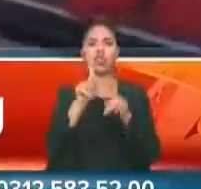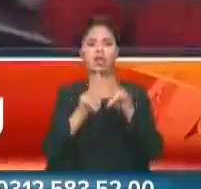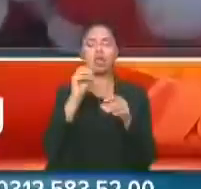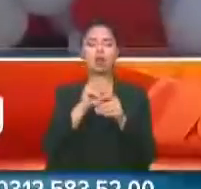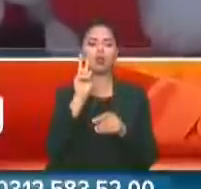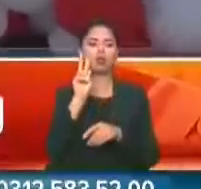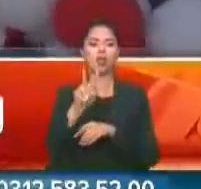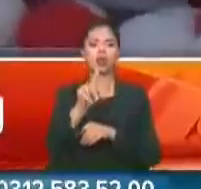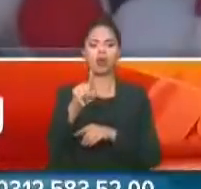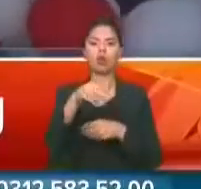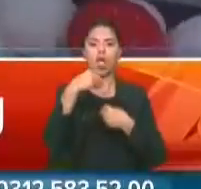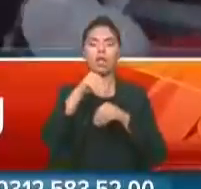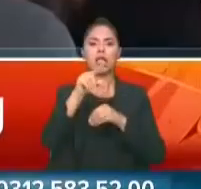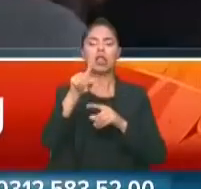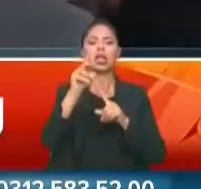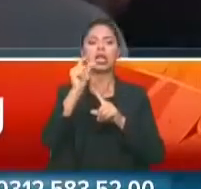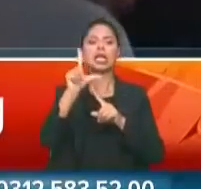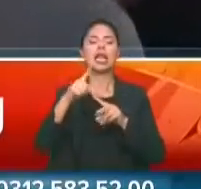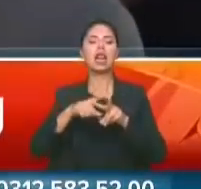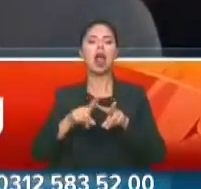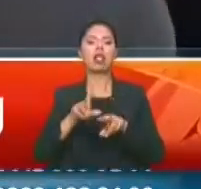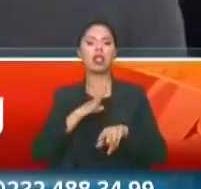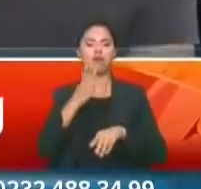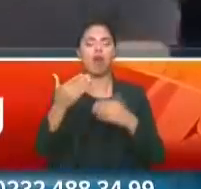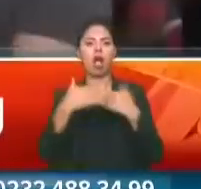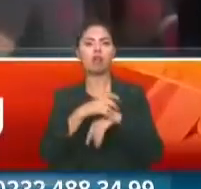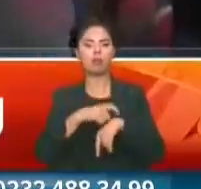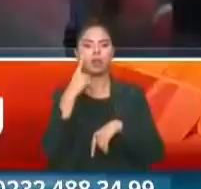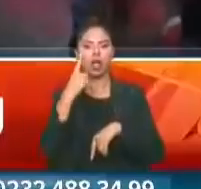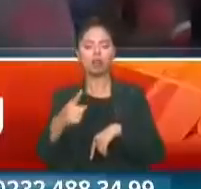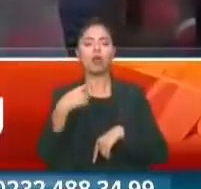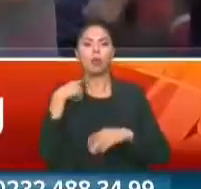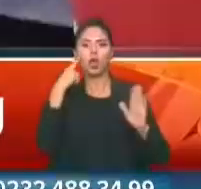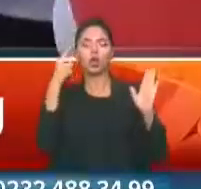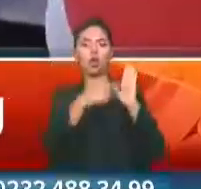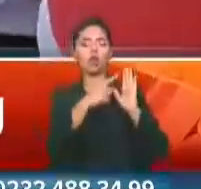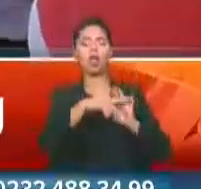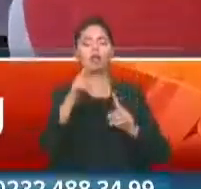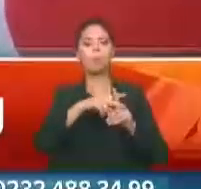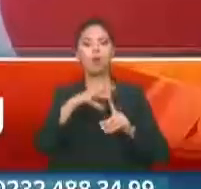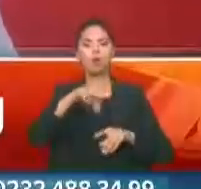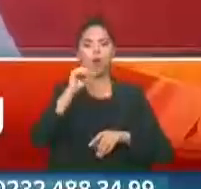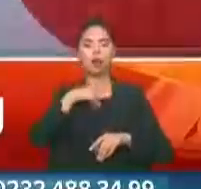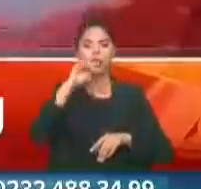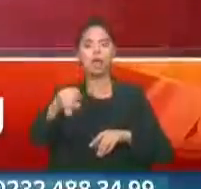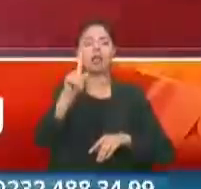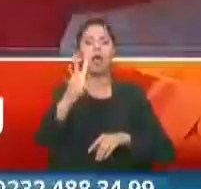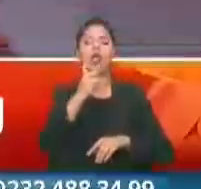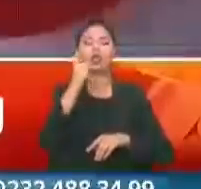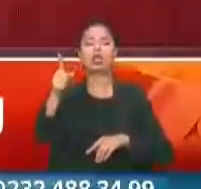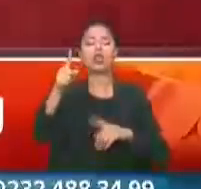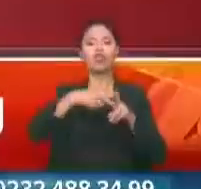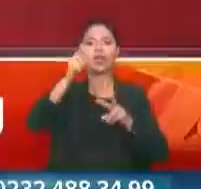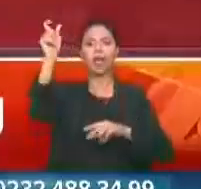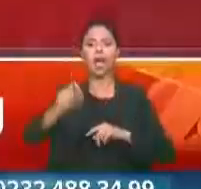internette çıktı hem de satılık ilanı ile akşamüstü de karşıma çıktı böyle böyle gösterdiğim karakola geldik ondört yaşındaki arda arı